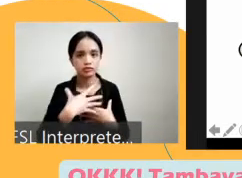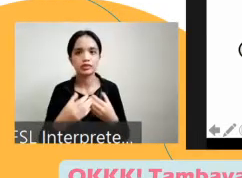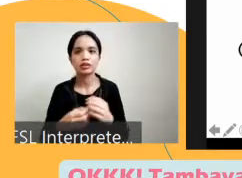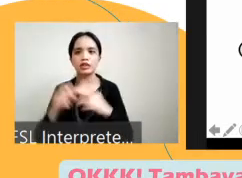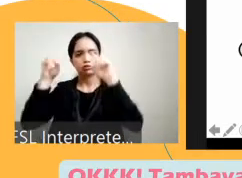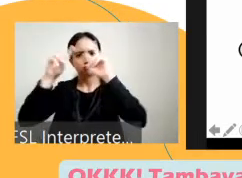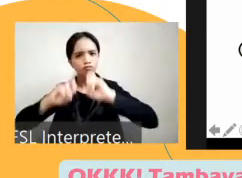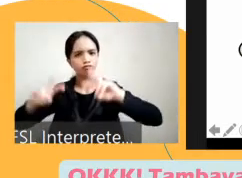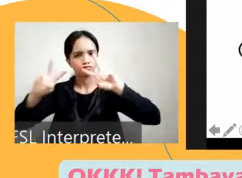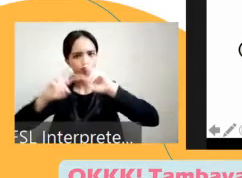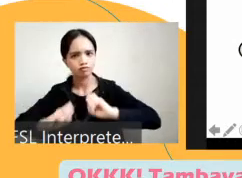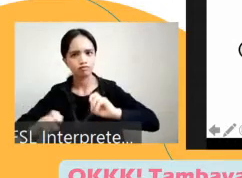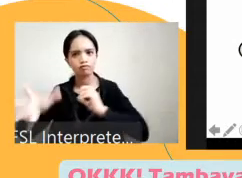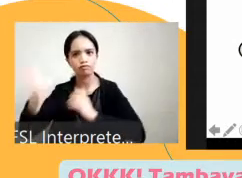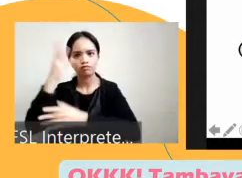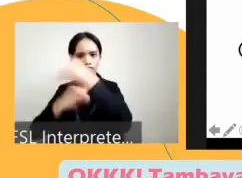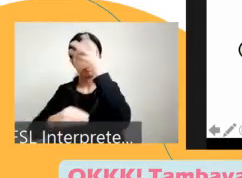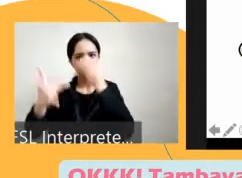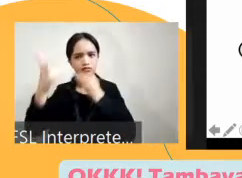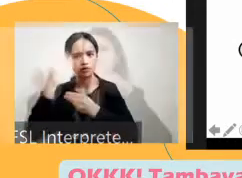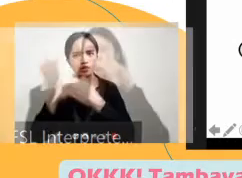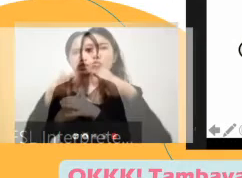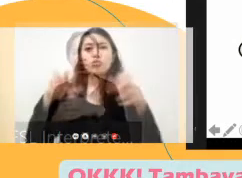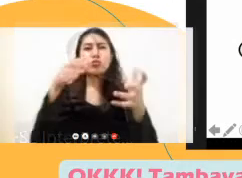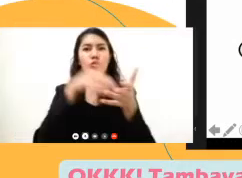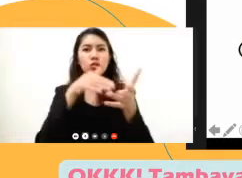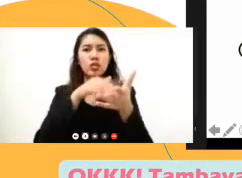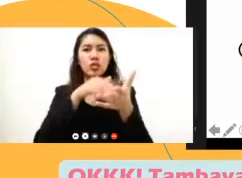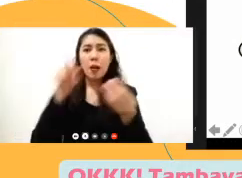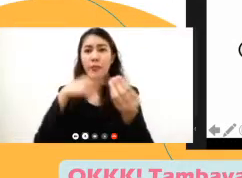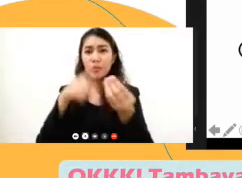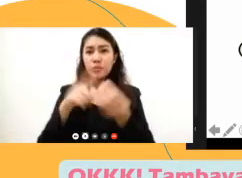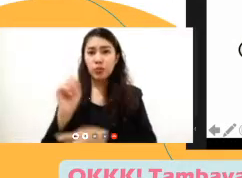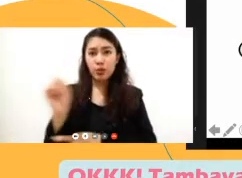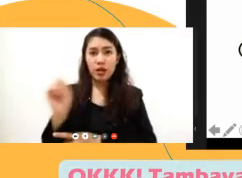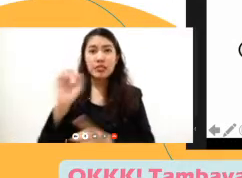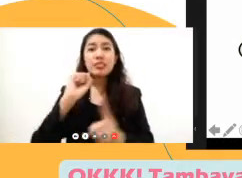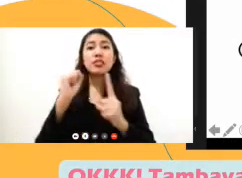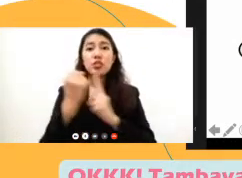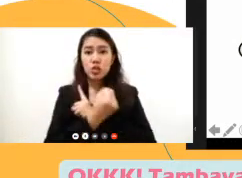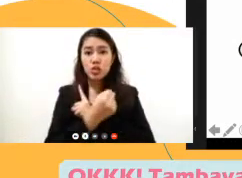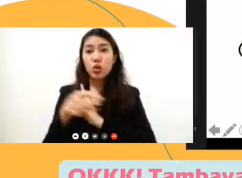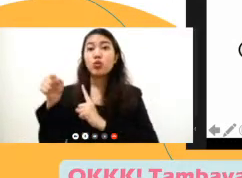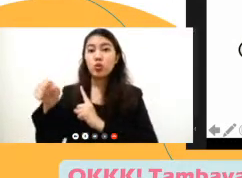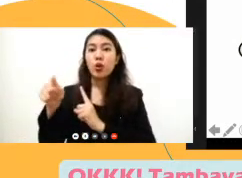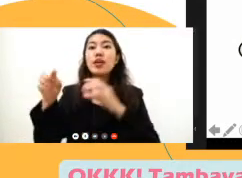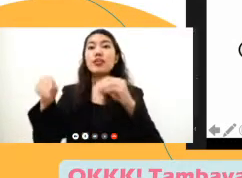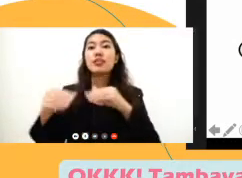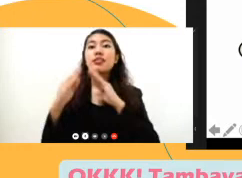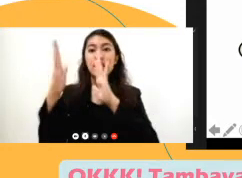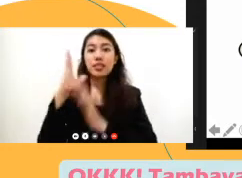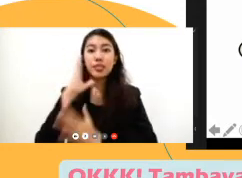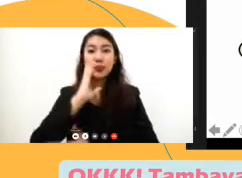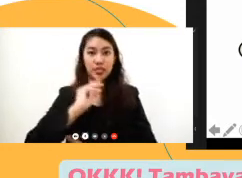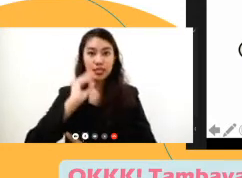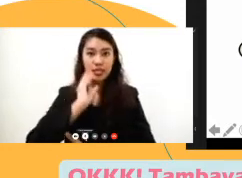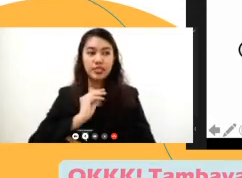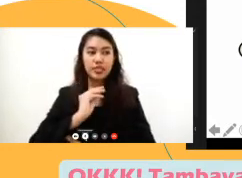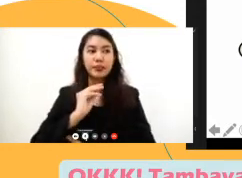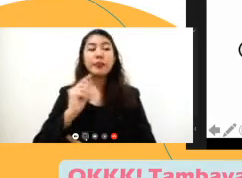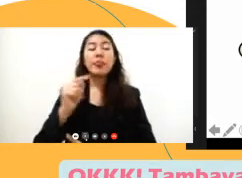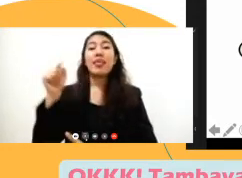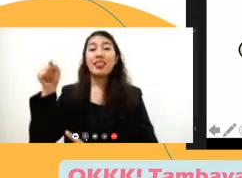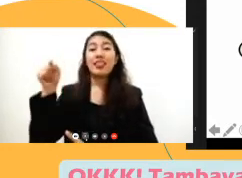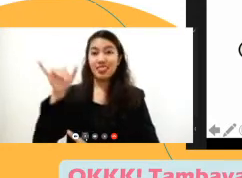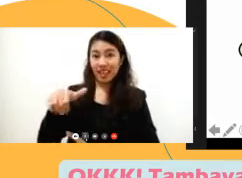at pag-aaral ng higit pa tungkol sa sitwasyon na iyong kinakaharap, at paggugol ng